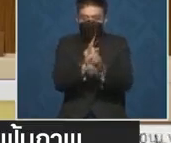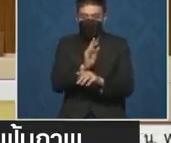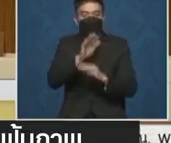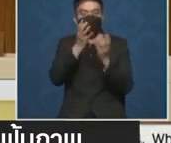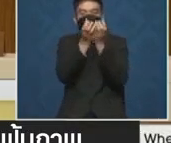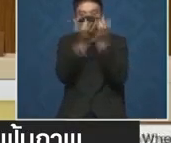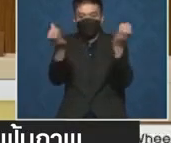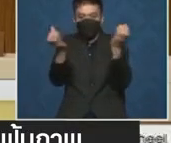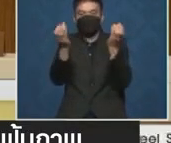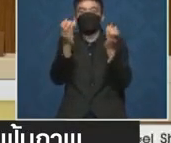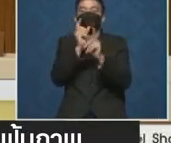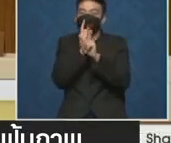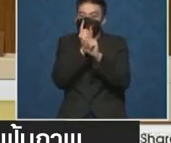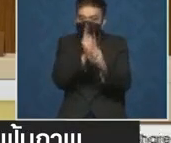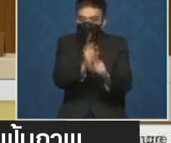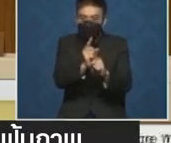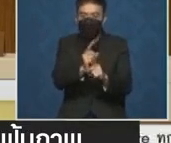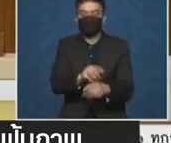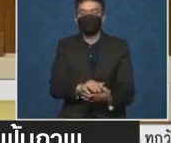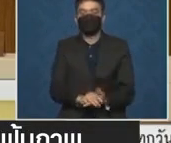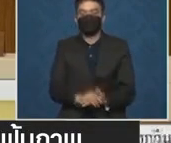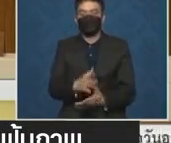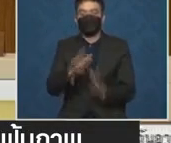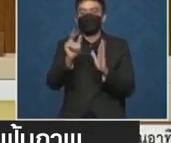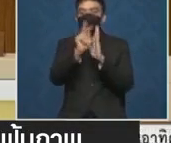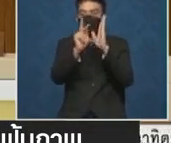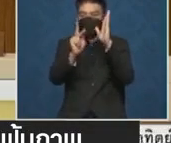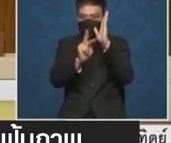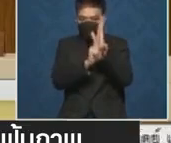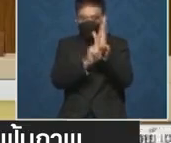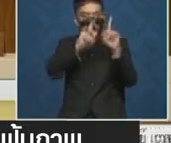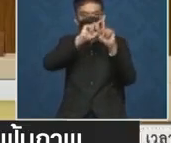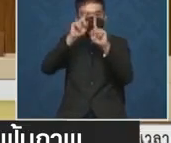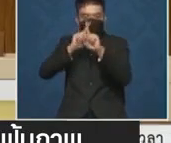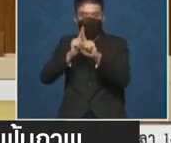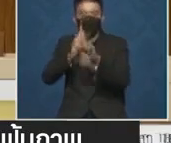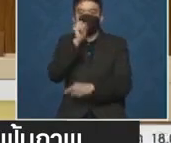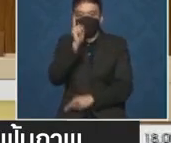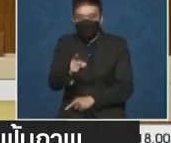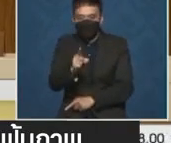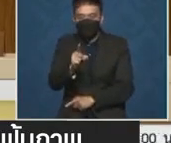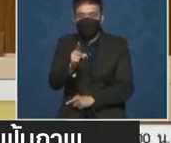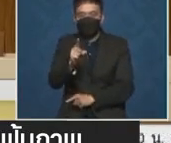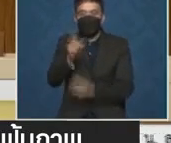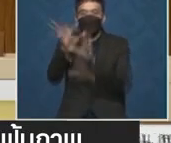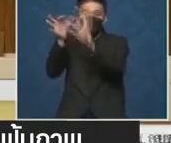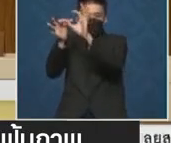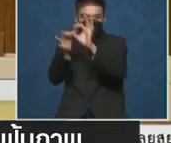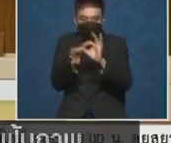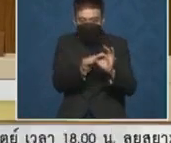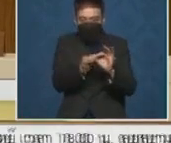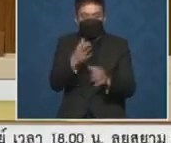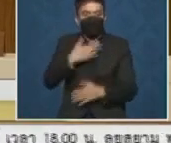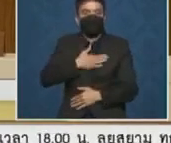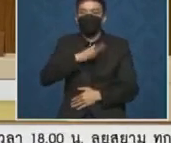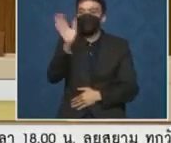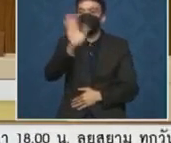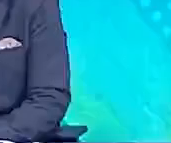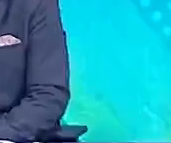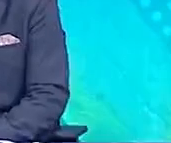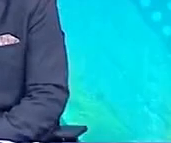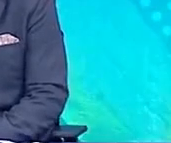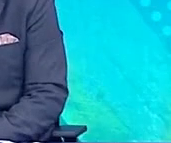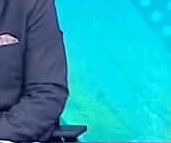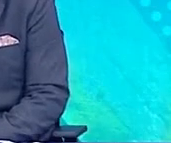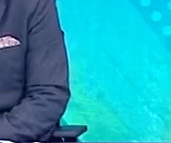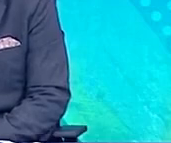วก็วันนี้10ธันวาคมนะครับวันรัฐธรรมนูญในแฟนเพจ PMOC ศูนย์ปฏิบัติการนายกครับ10ธันวาคมของทุก